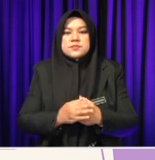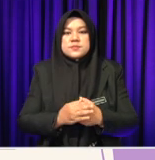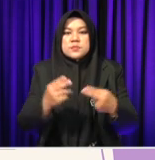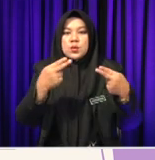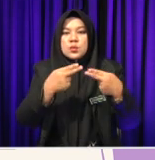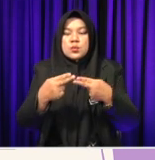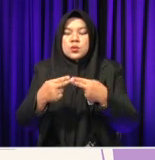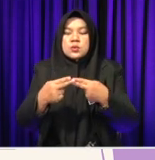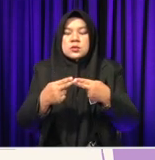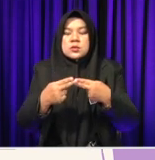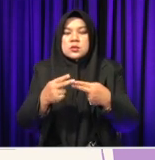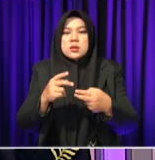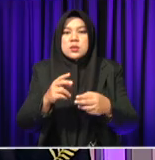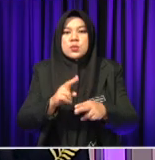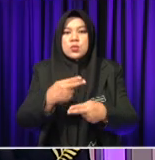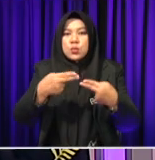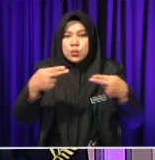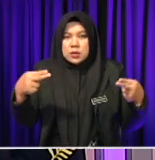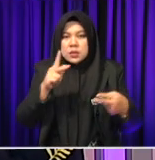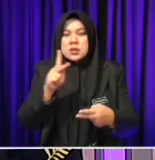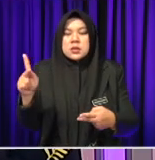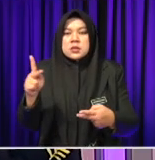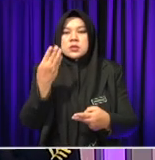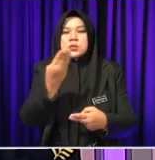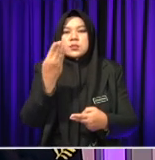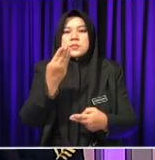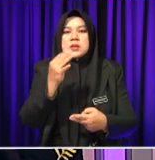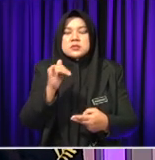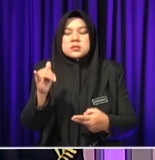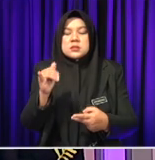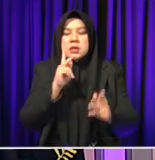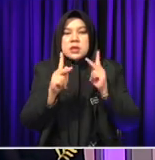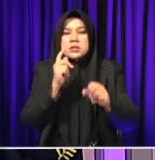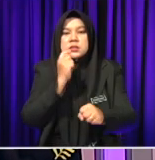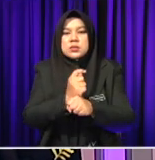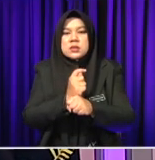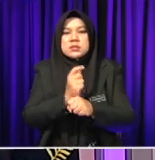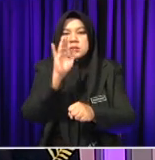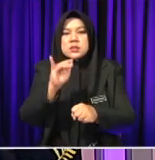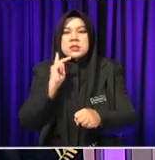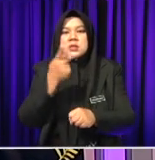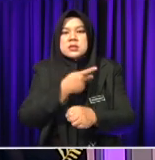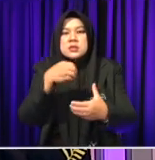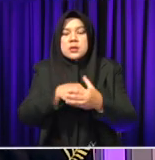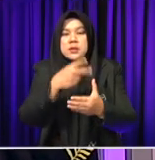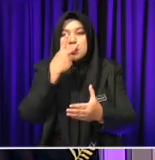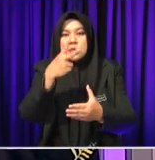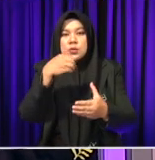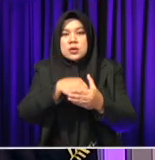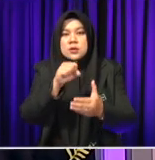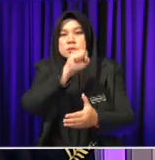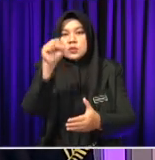kaitkan huraikan itu biasa kata tugas biasa yang kita dapat lihat dalam soalan kebat kemudian